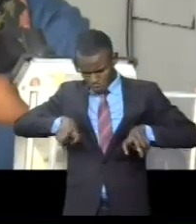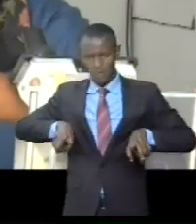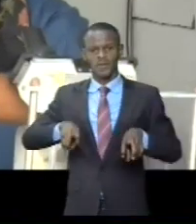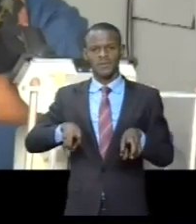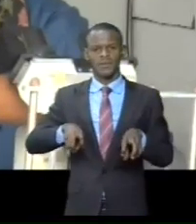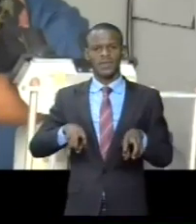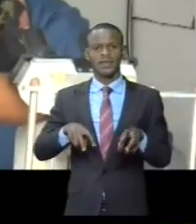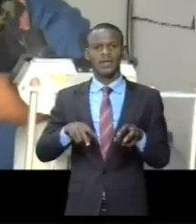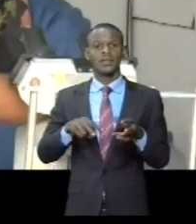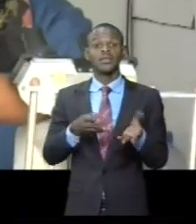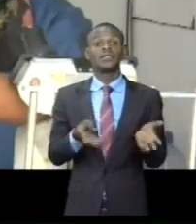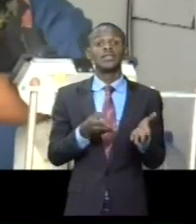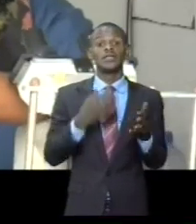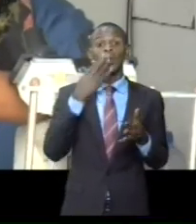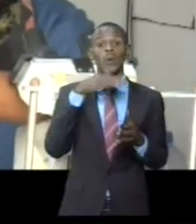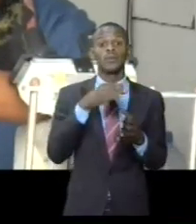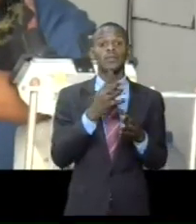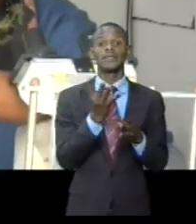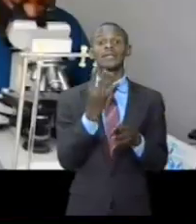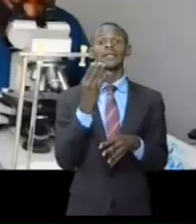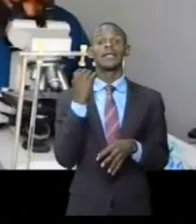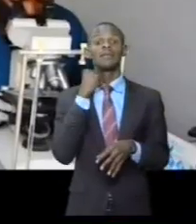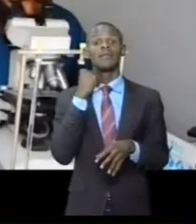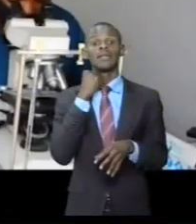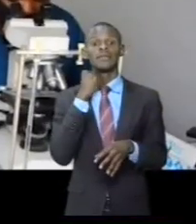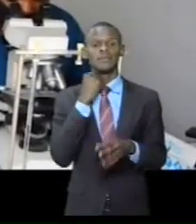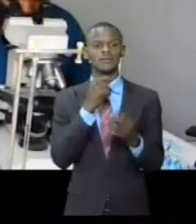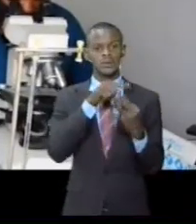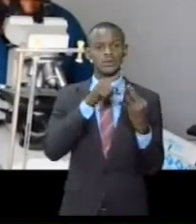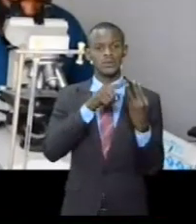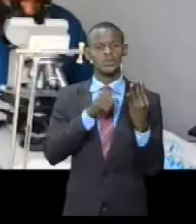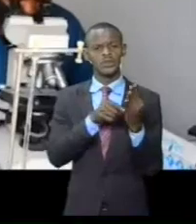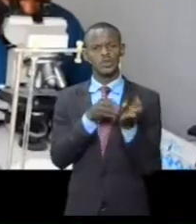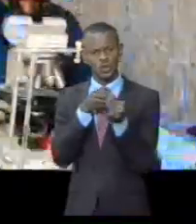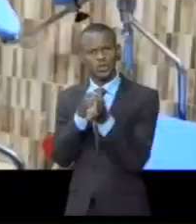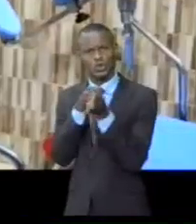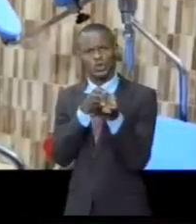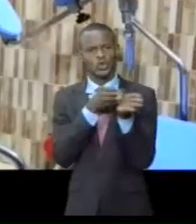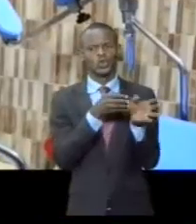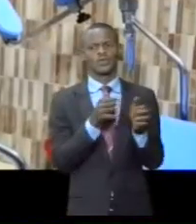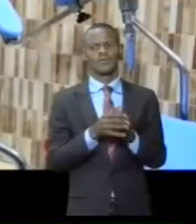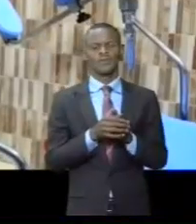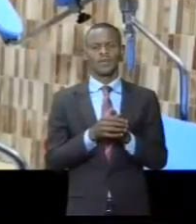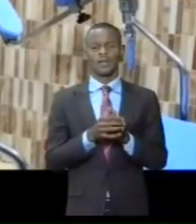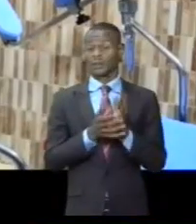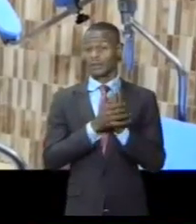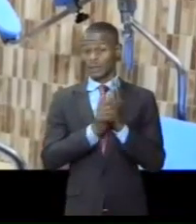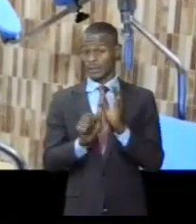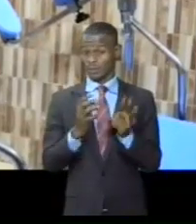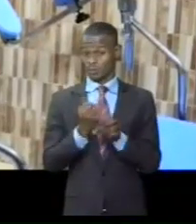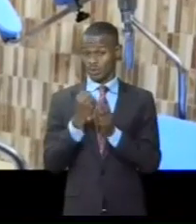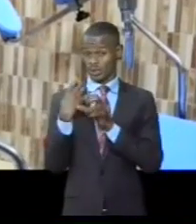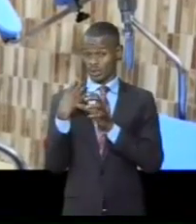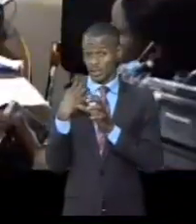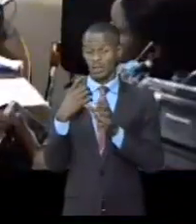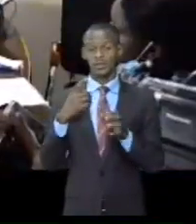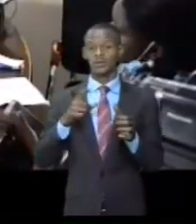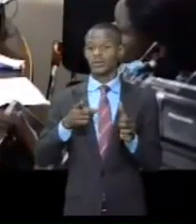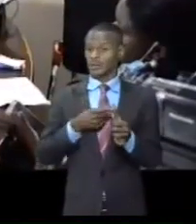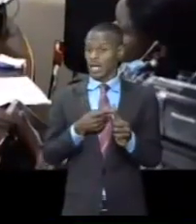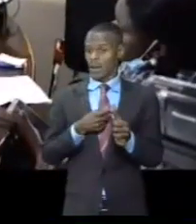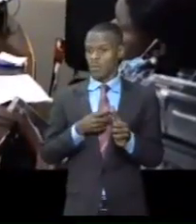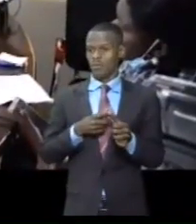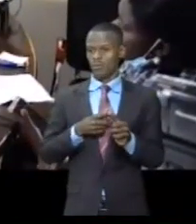médecin fait demande des examens à son tour. La qualité des prises en charge dépend d'un bon diagnostic lors des